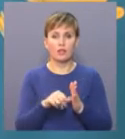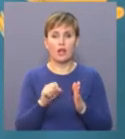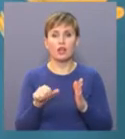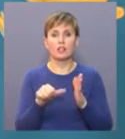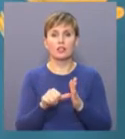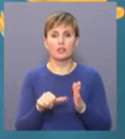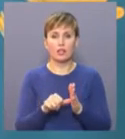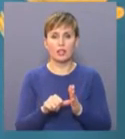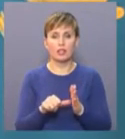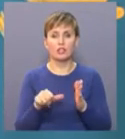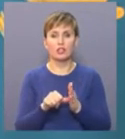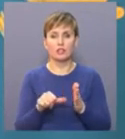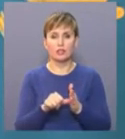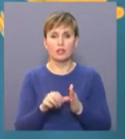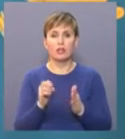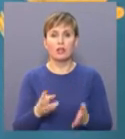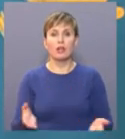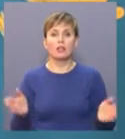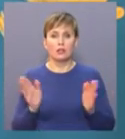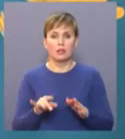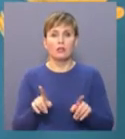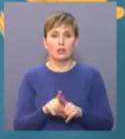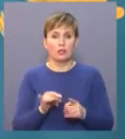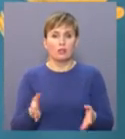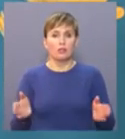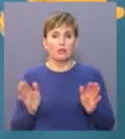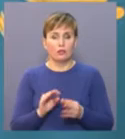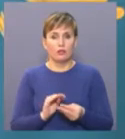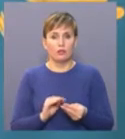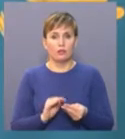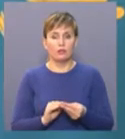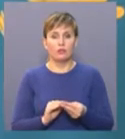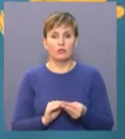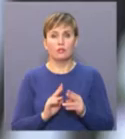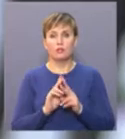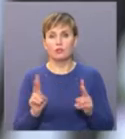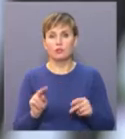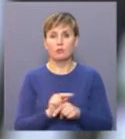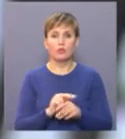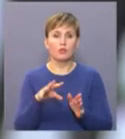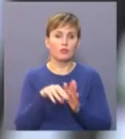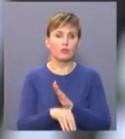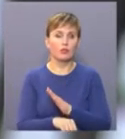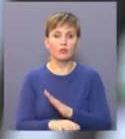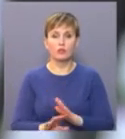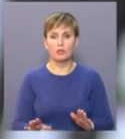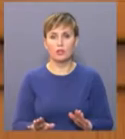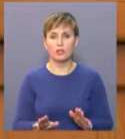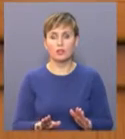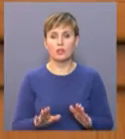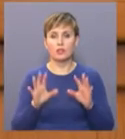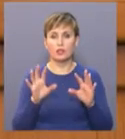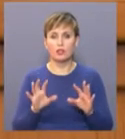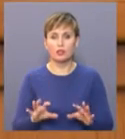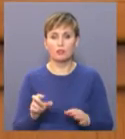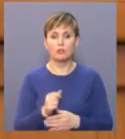6-я. Шестая как осталась, она так остается. Никто туда поправки не вносит. У нас законы без